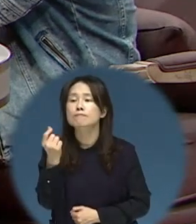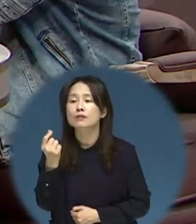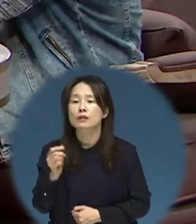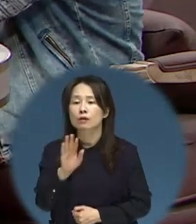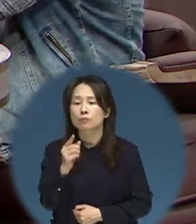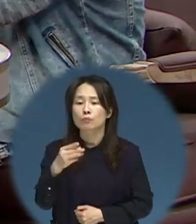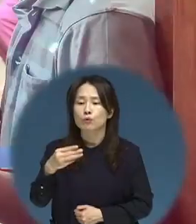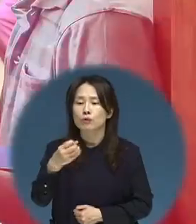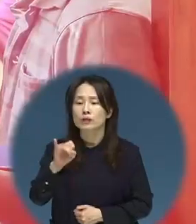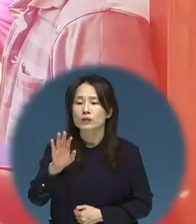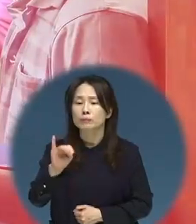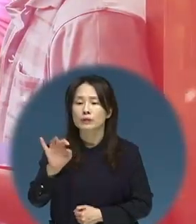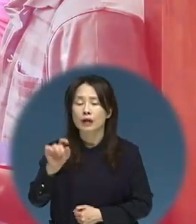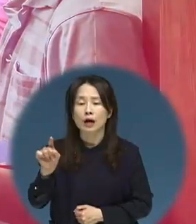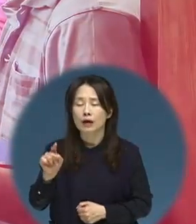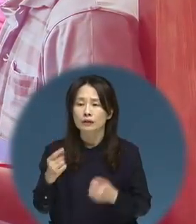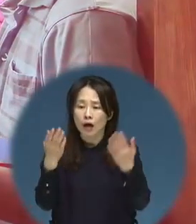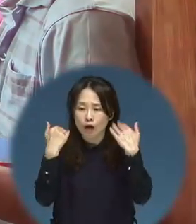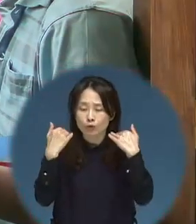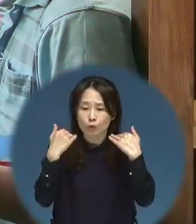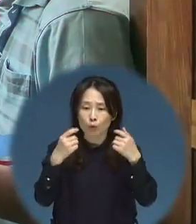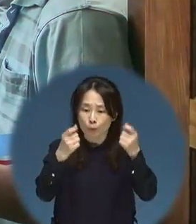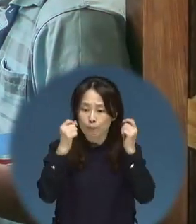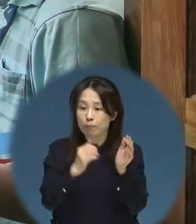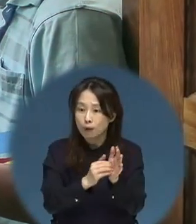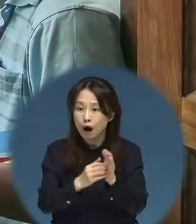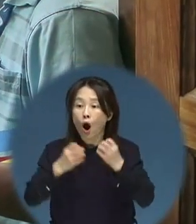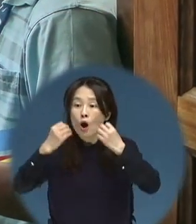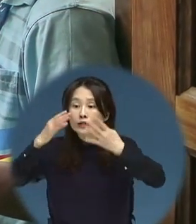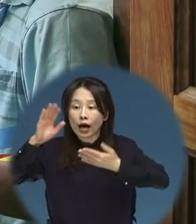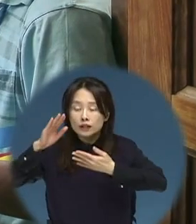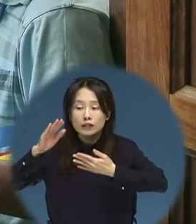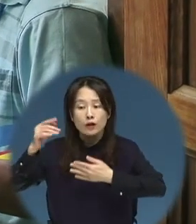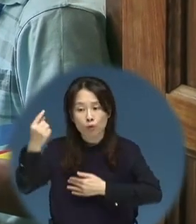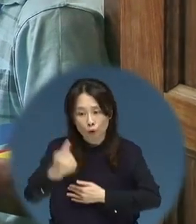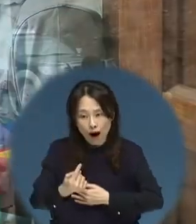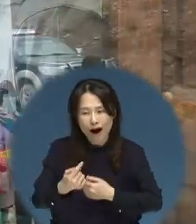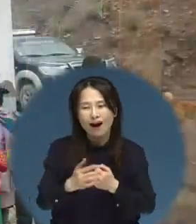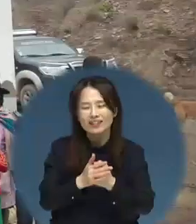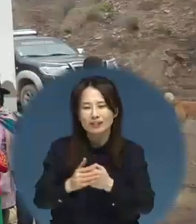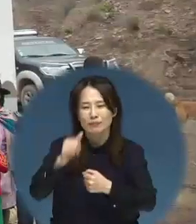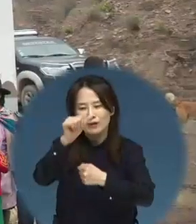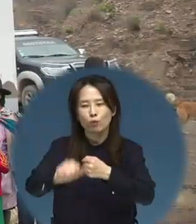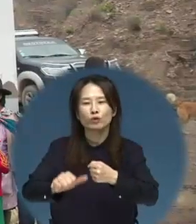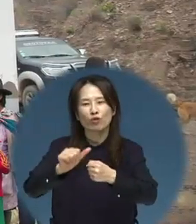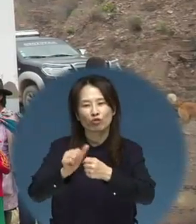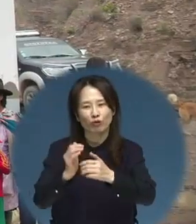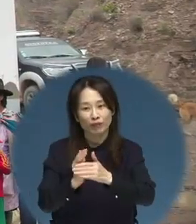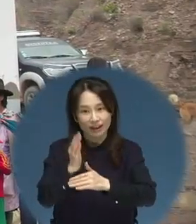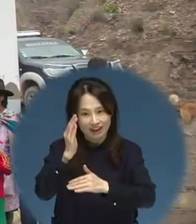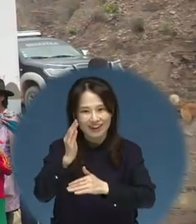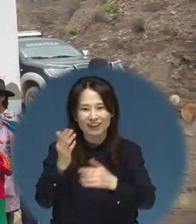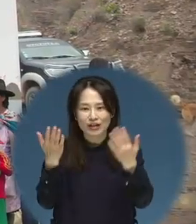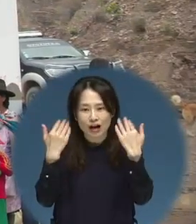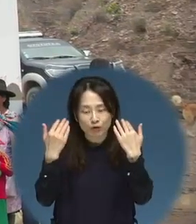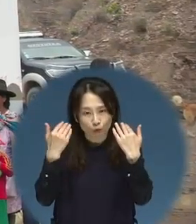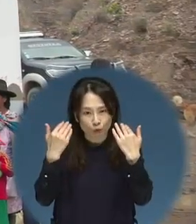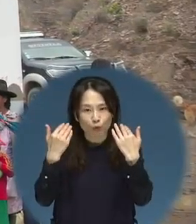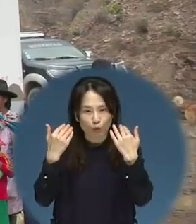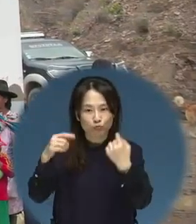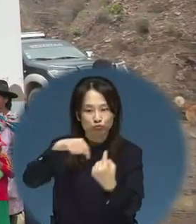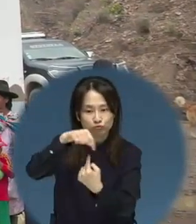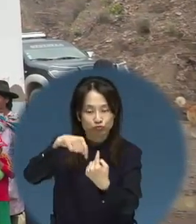아이들이 계속 졸업을 하고 또 신입생이 들어오고 이러면서 계속해서 이제 벌써 5년째 그렇겠죠. 넘게 계획되고 운영되고 있는